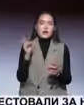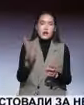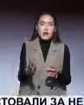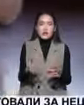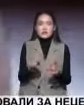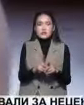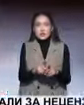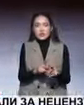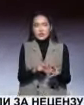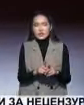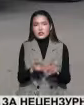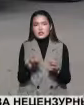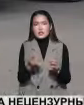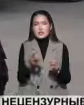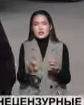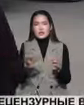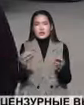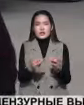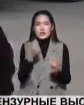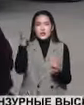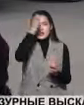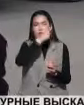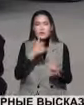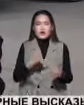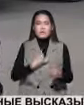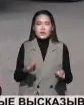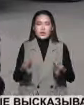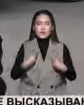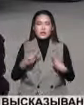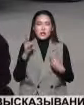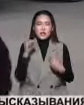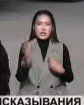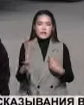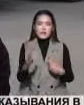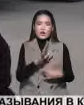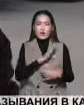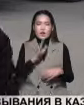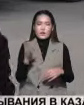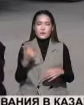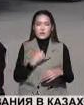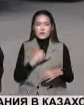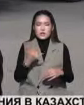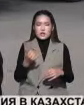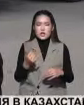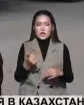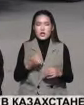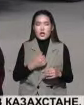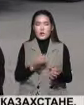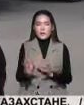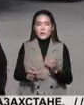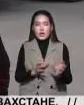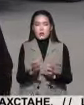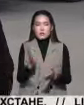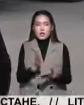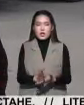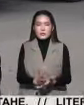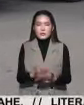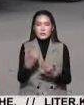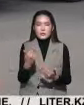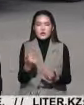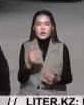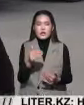В 2010 году мне дали квартиру. На мою попечении было